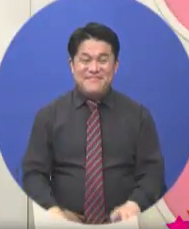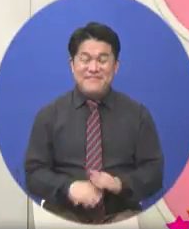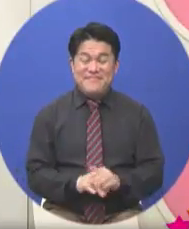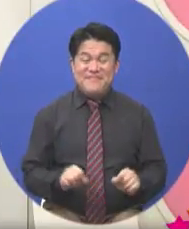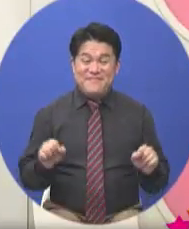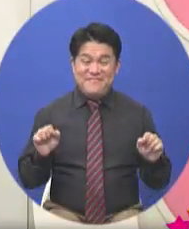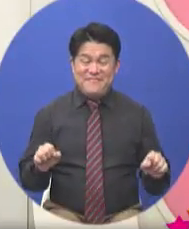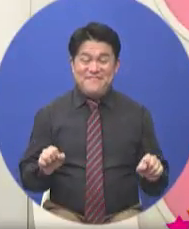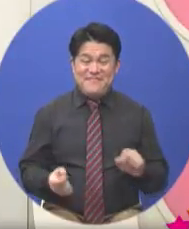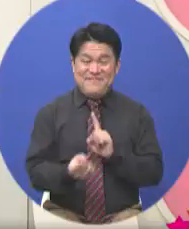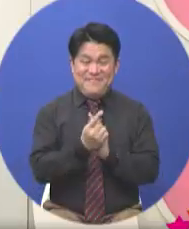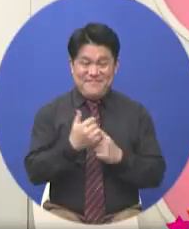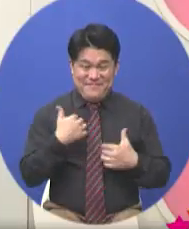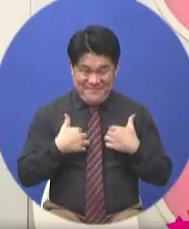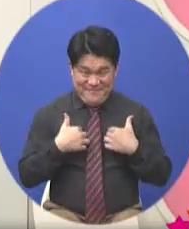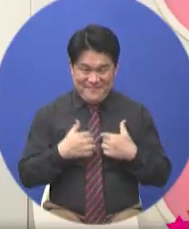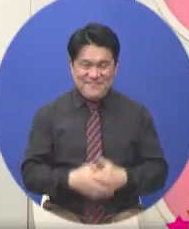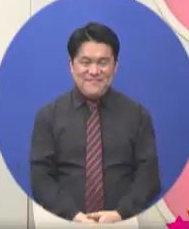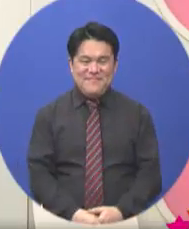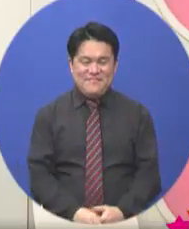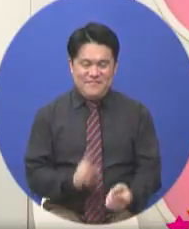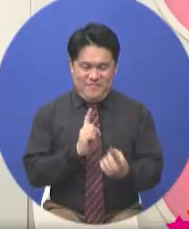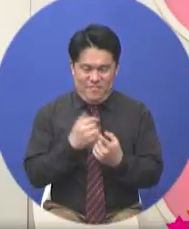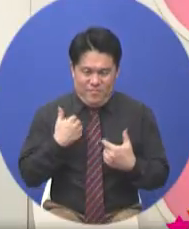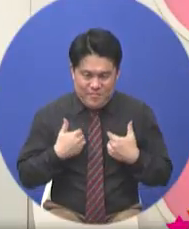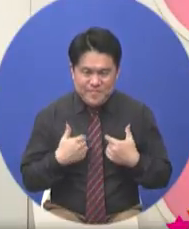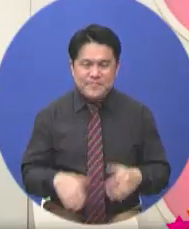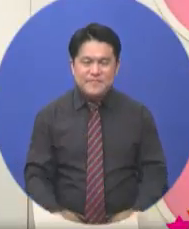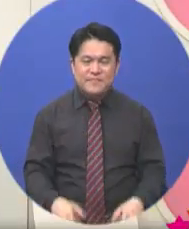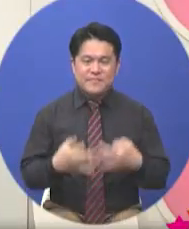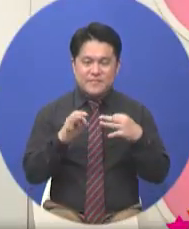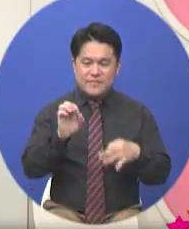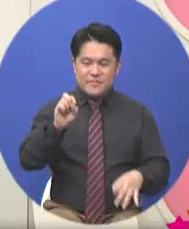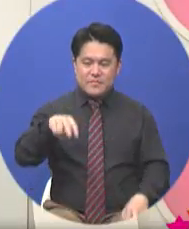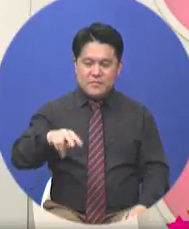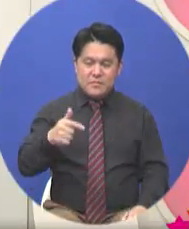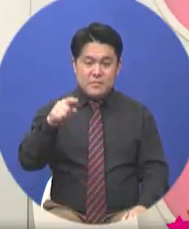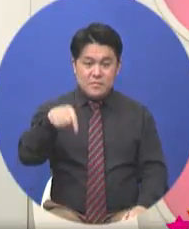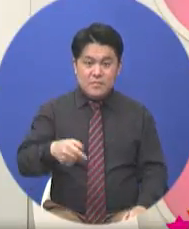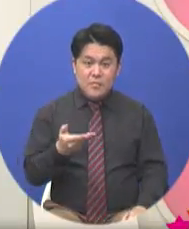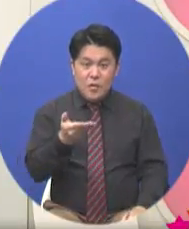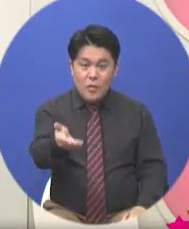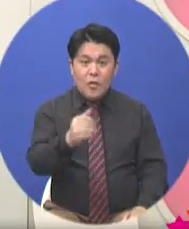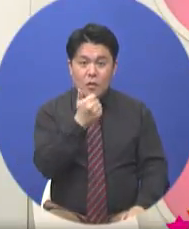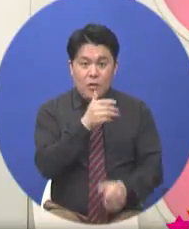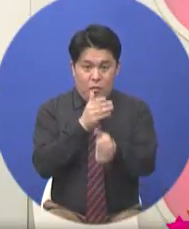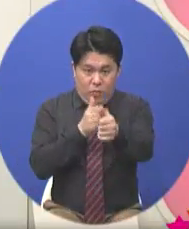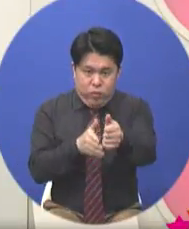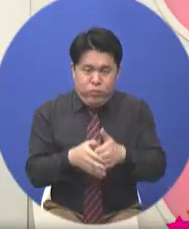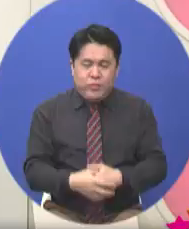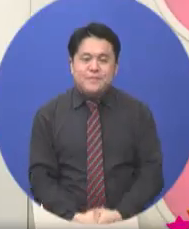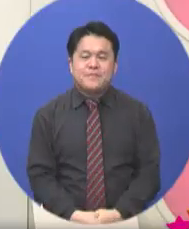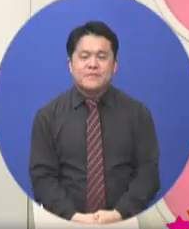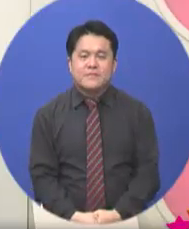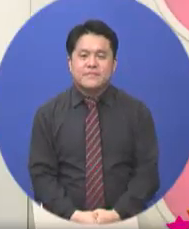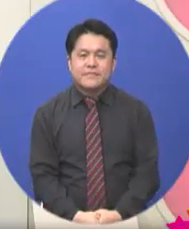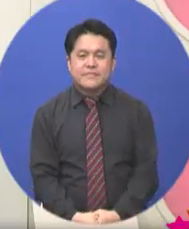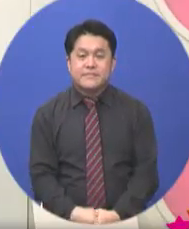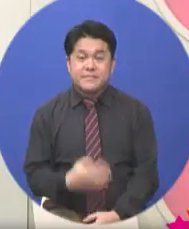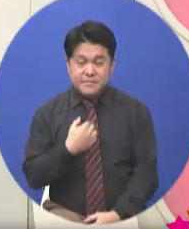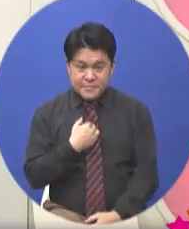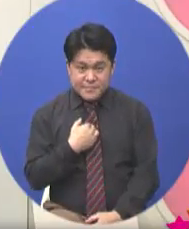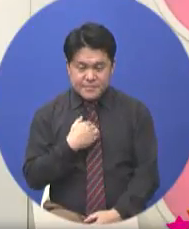안녕하세요. 반갑습니다. 네, 반갑습니다. 네, 김연구님. 자기 소개 좀 해주시죠.